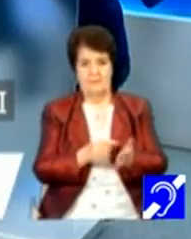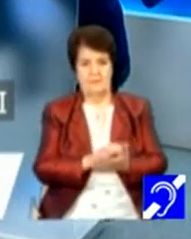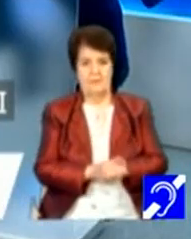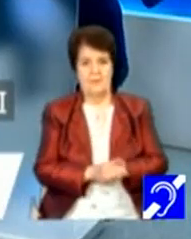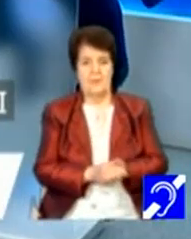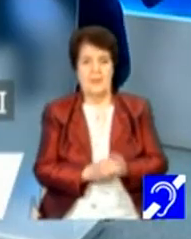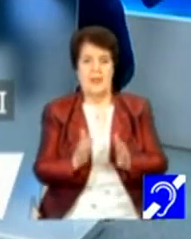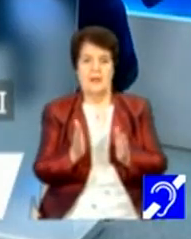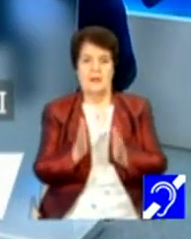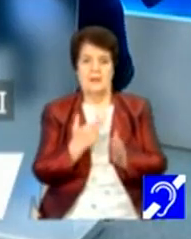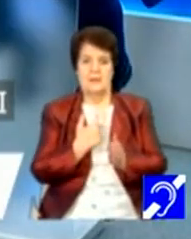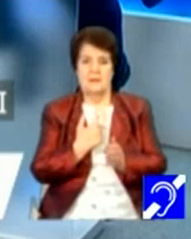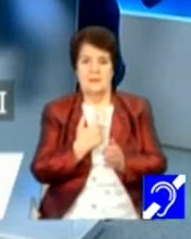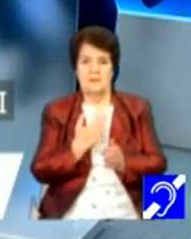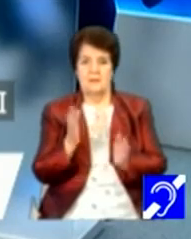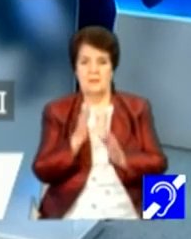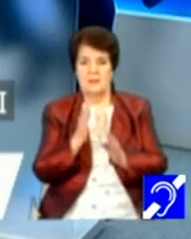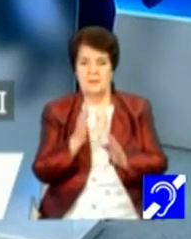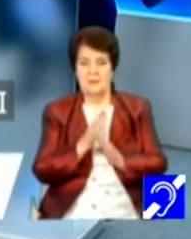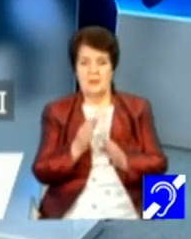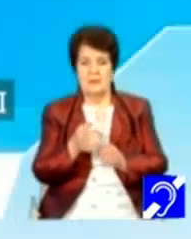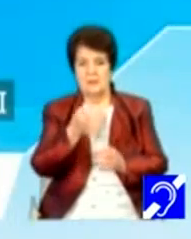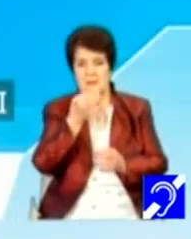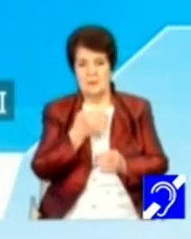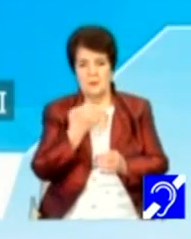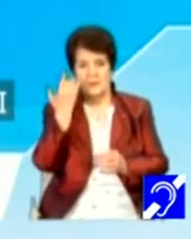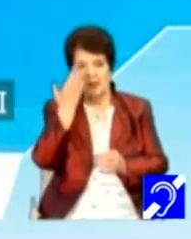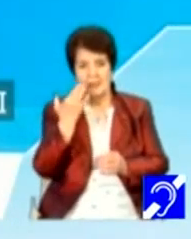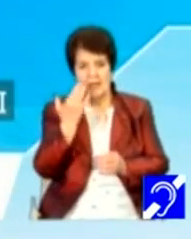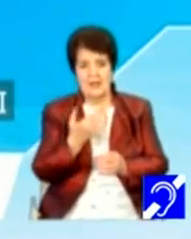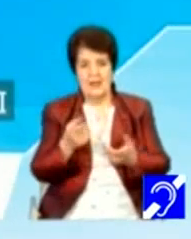rugăm colegii noștri de la Verde Ecologist să ne sugereze idei legate